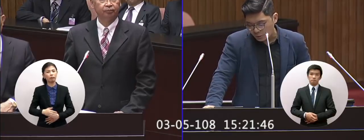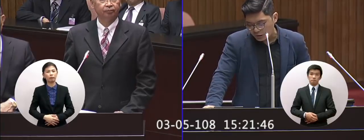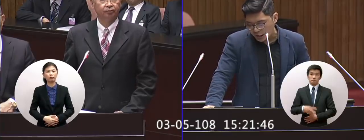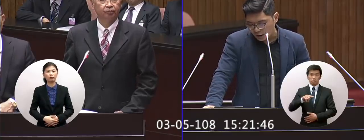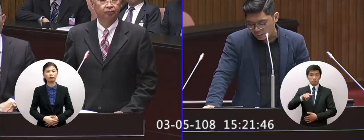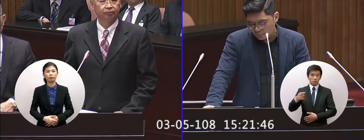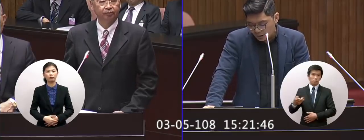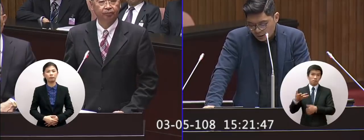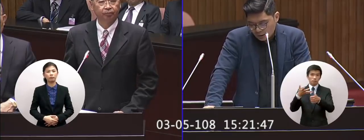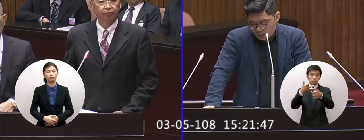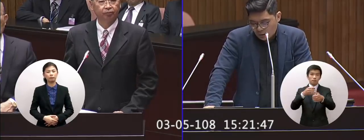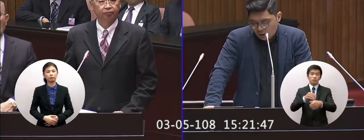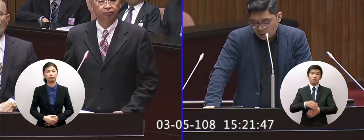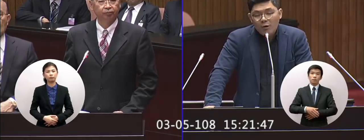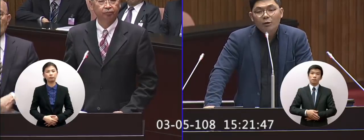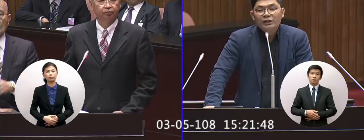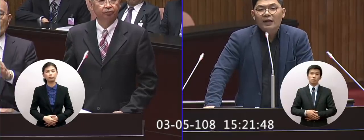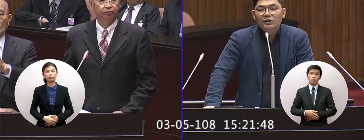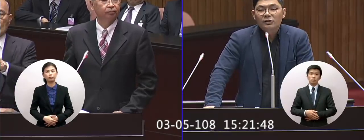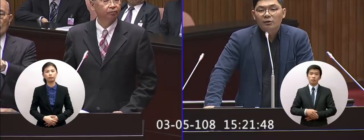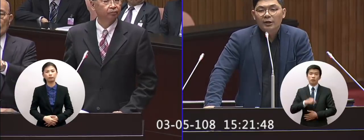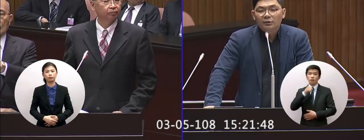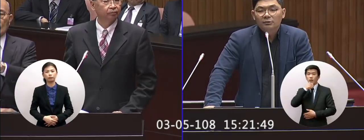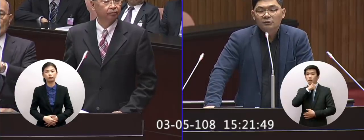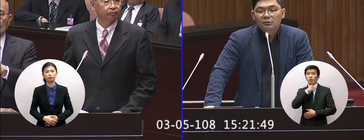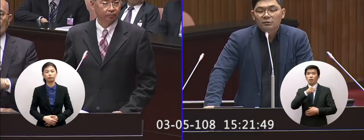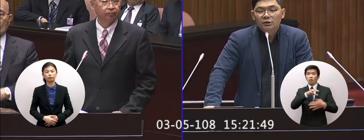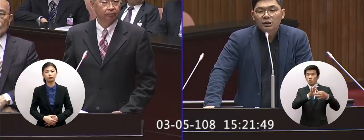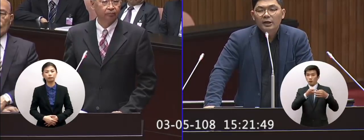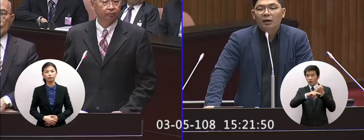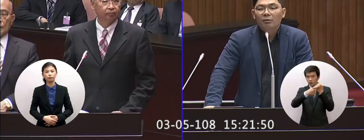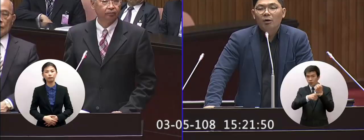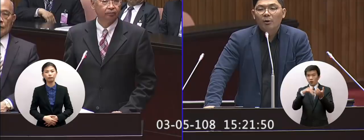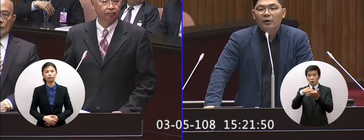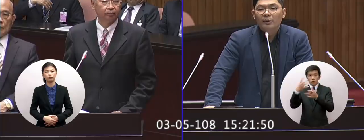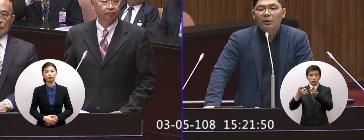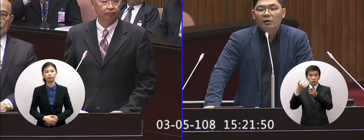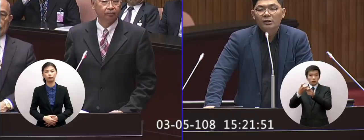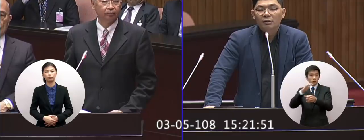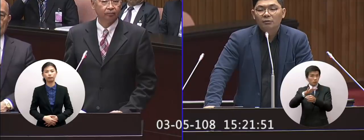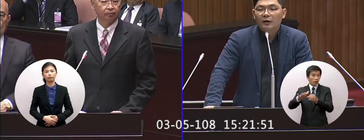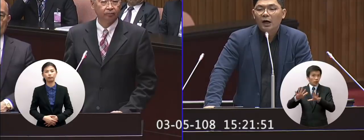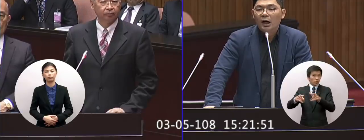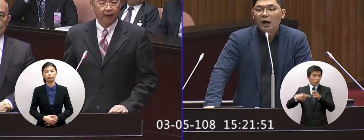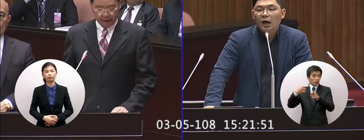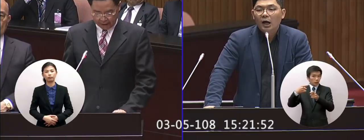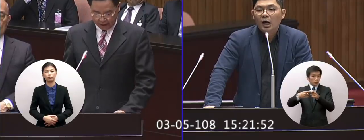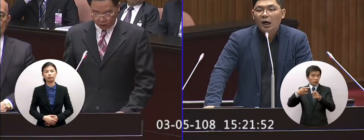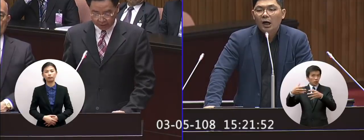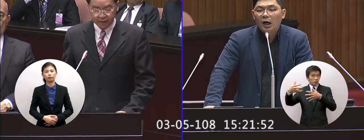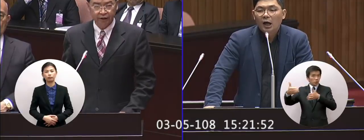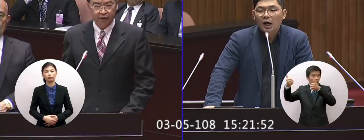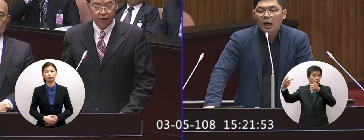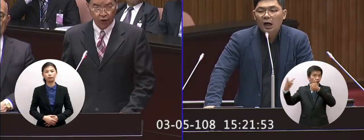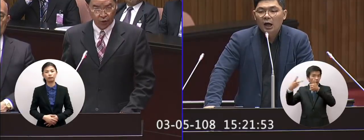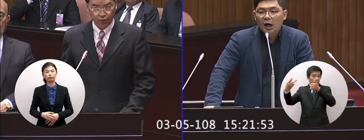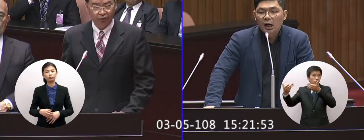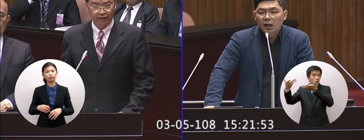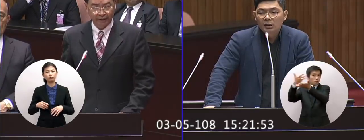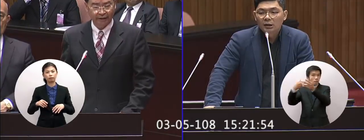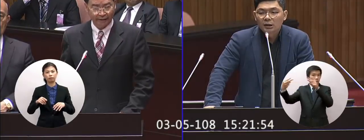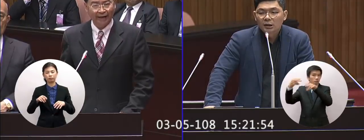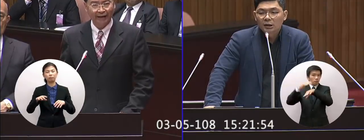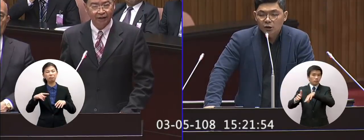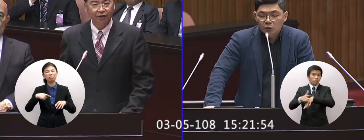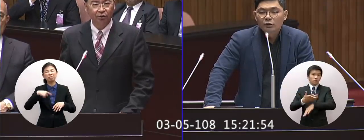接下来我问一下哈，台湾关系法40周年，今年会不会有高层的互访？ 我们是有